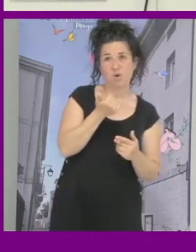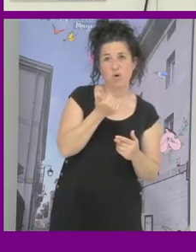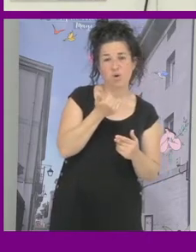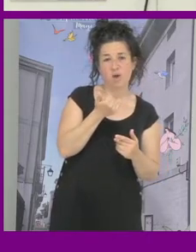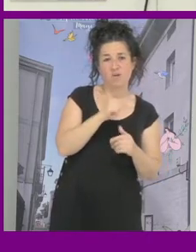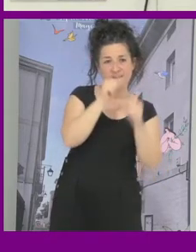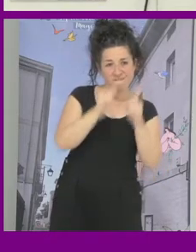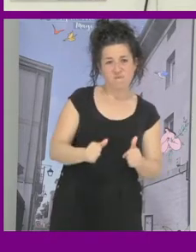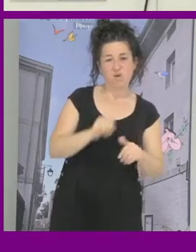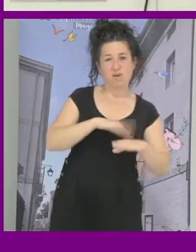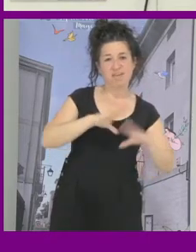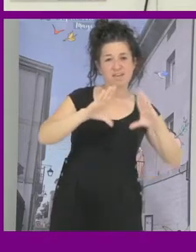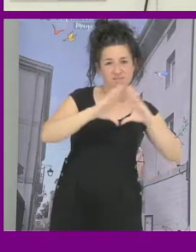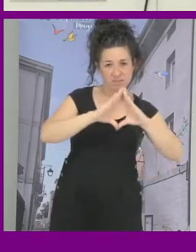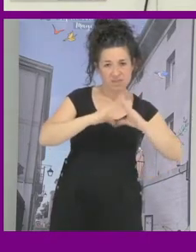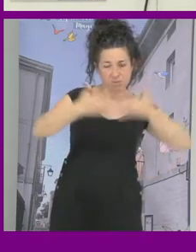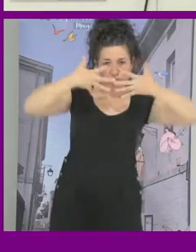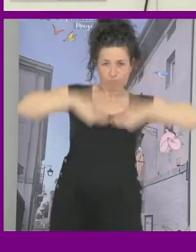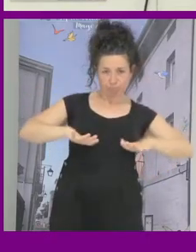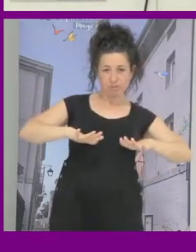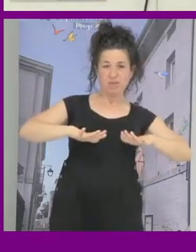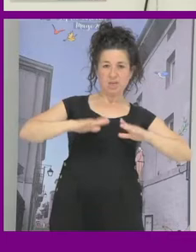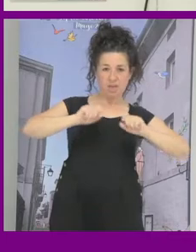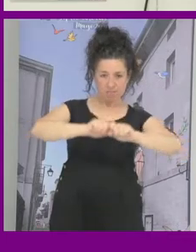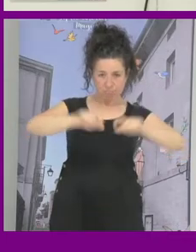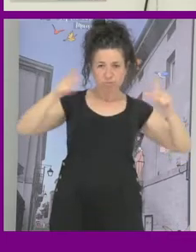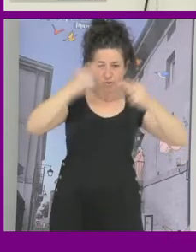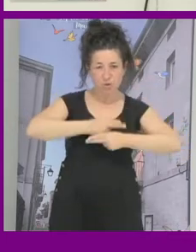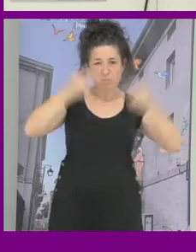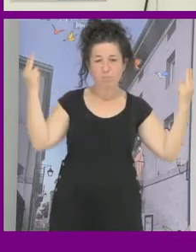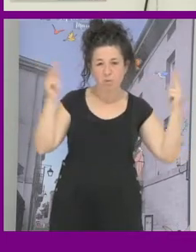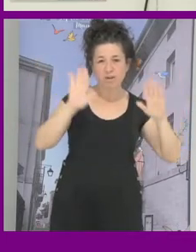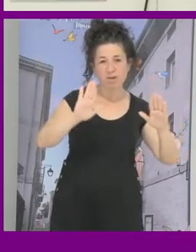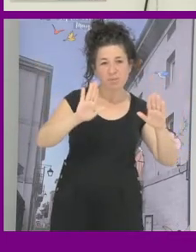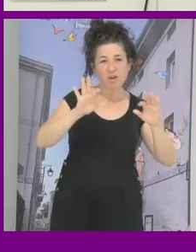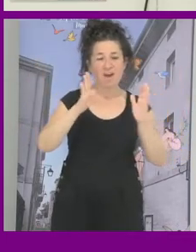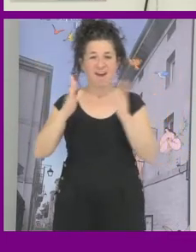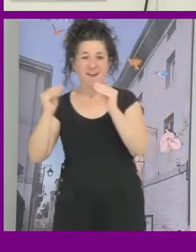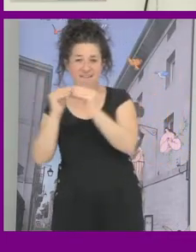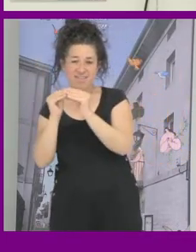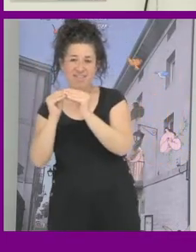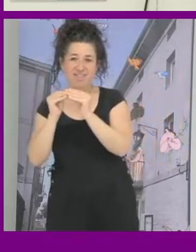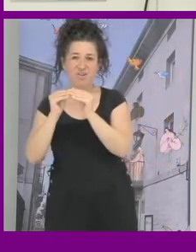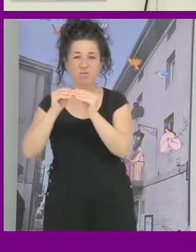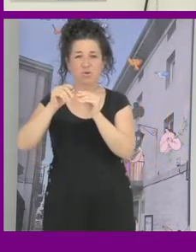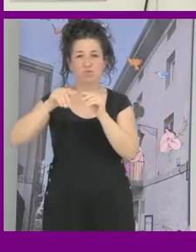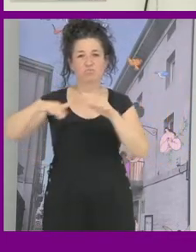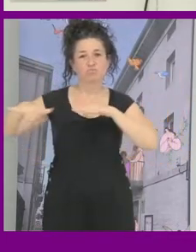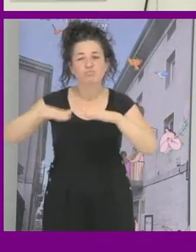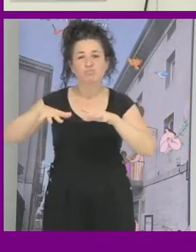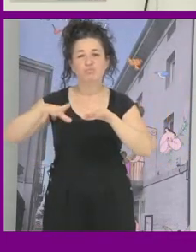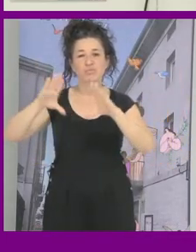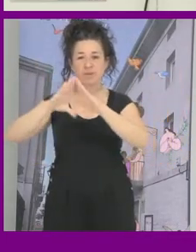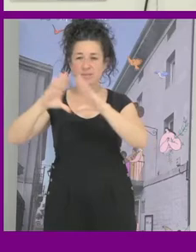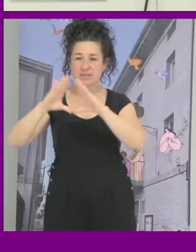modu bat, baina inguru militantean askotan ba, aipatutako mesfidantza edo epaia ba, asumatzen